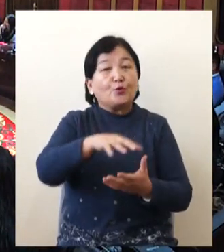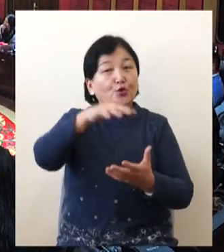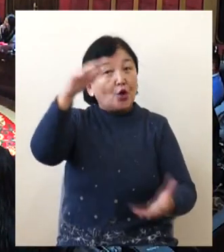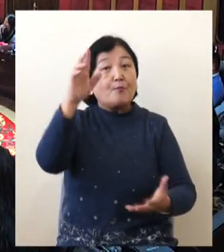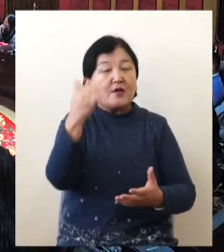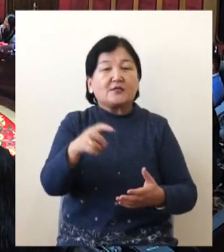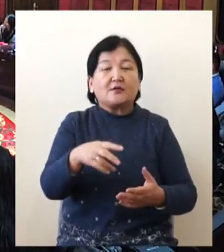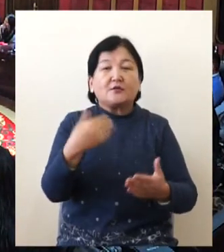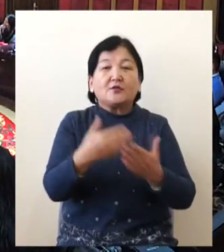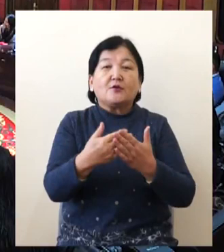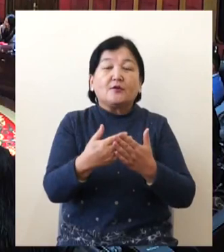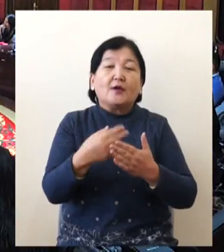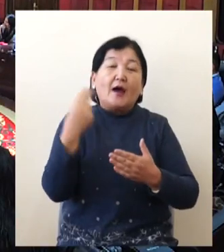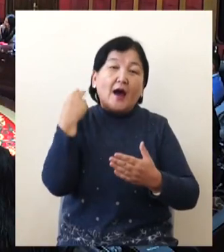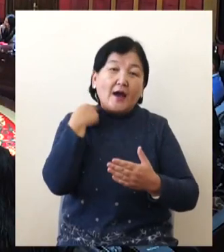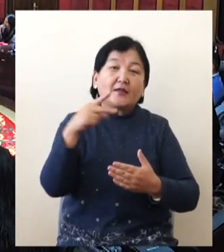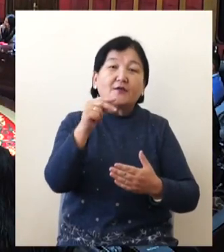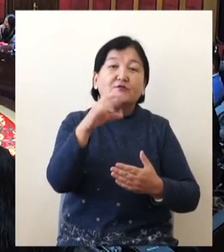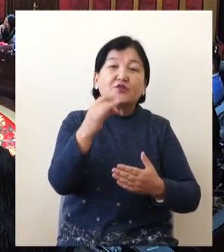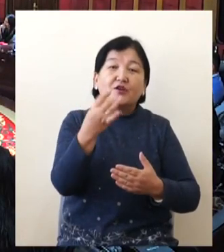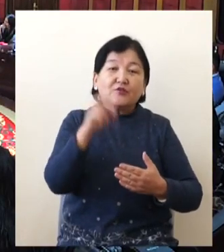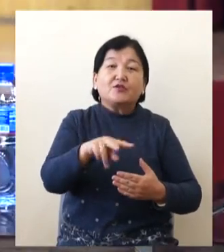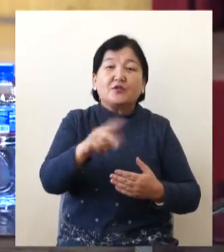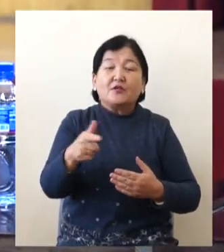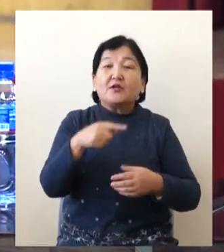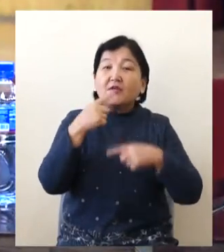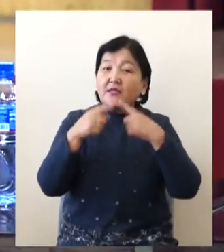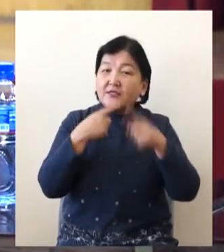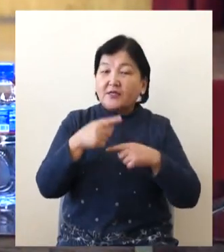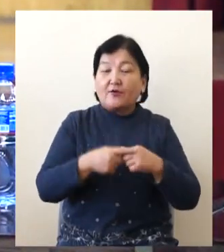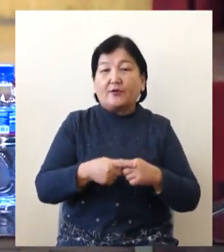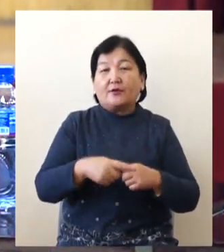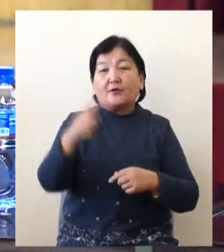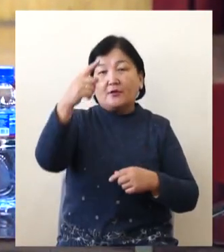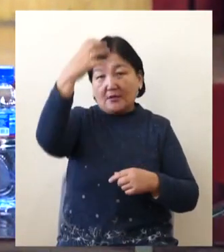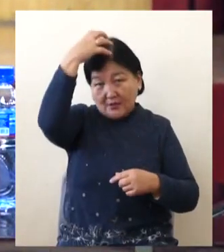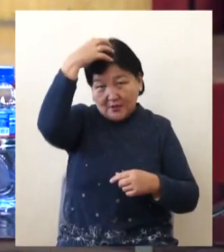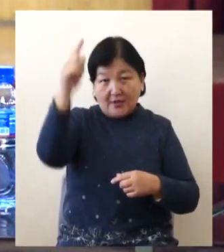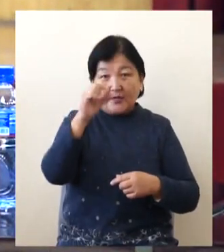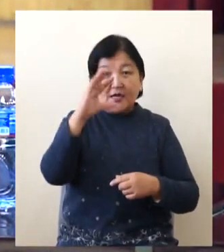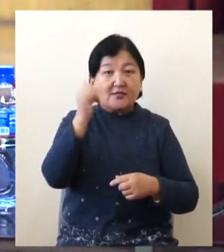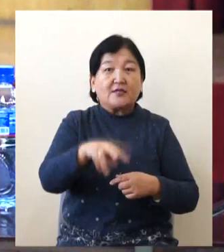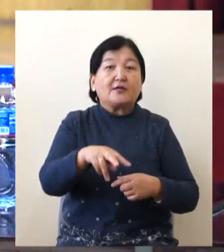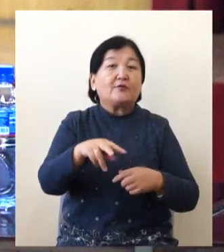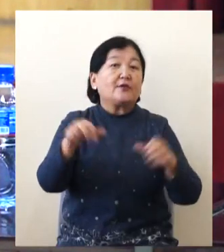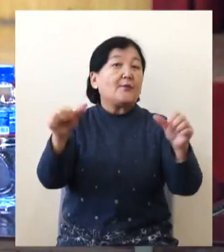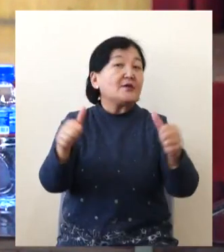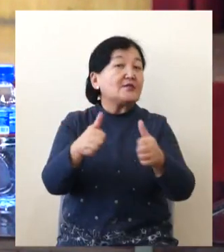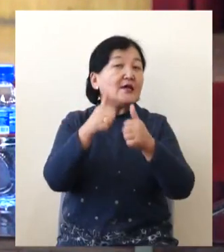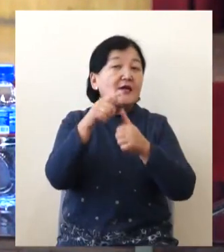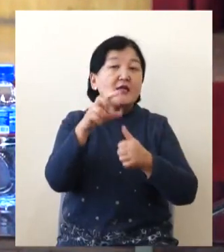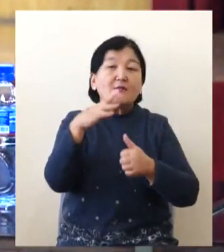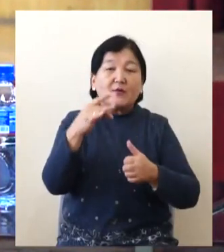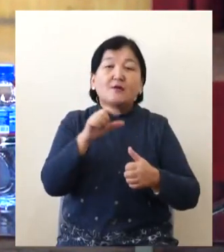Черчиллийн хэлснээр ардчил бол засаглалын хамгийн сайн хэлбэр биш. Гэхдээ хүн төрөлхтний